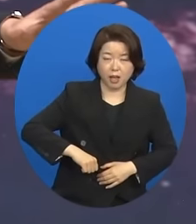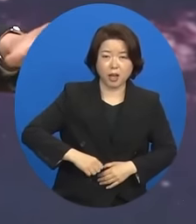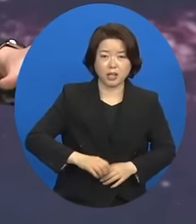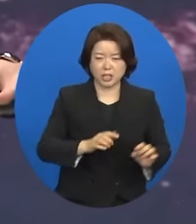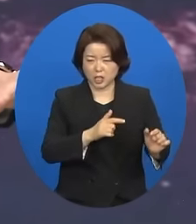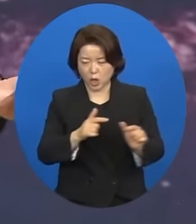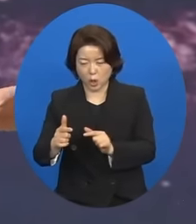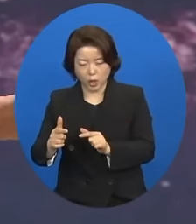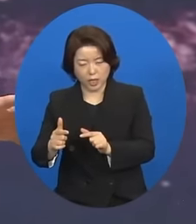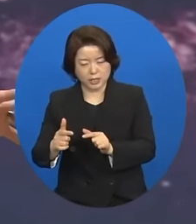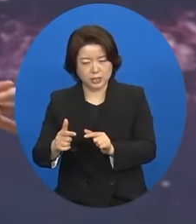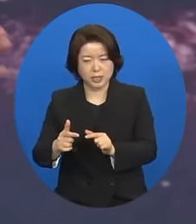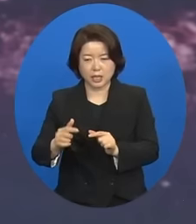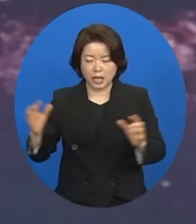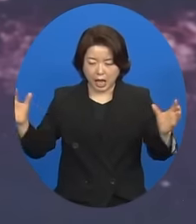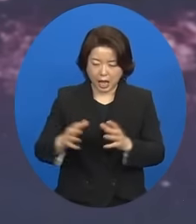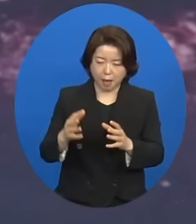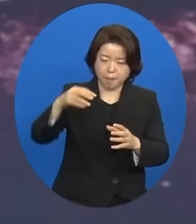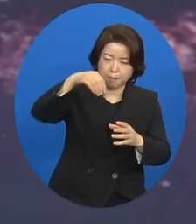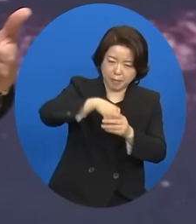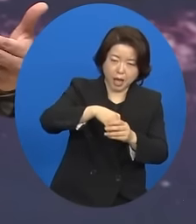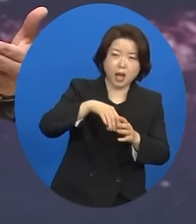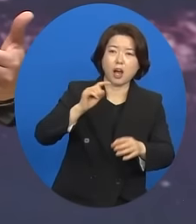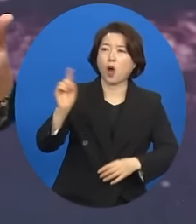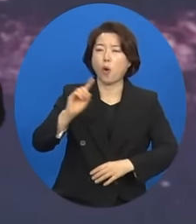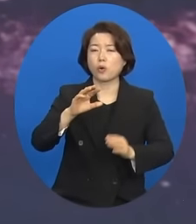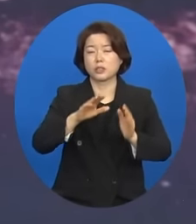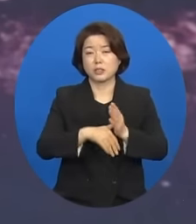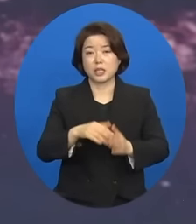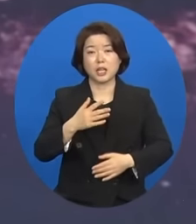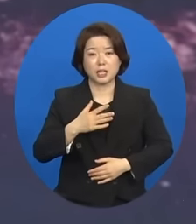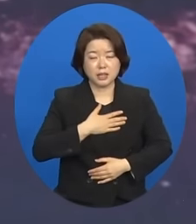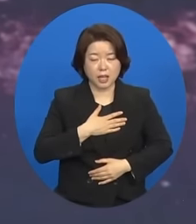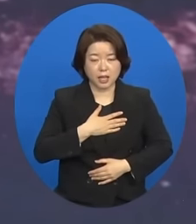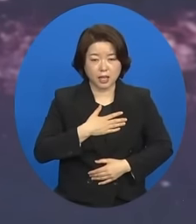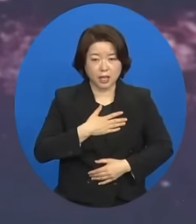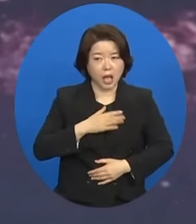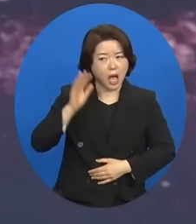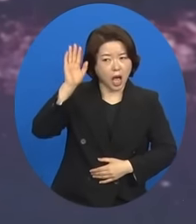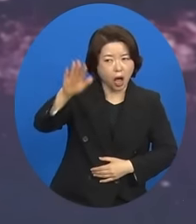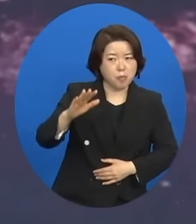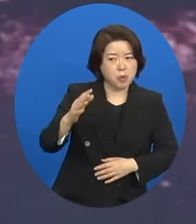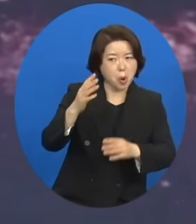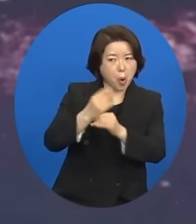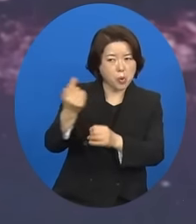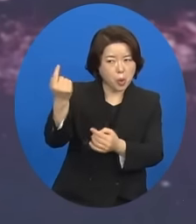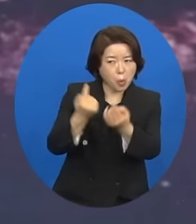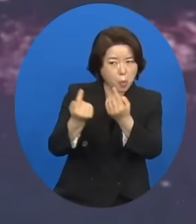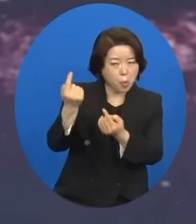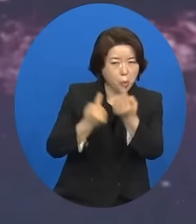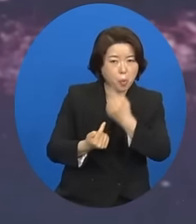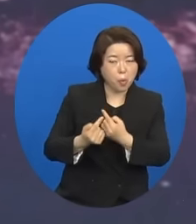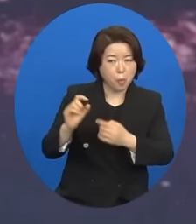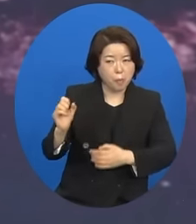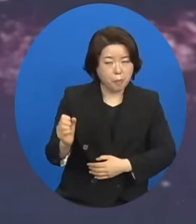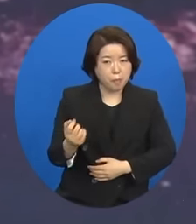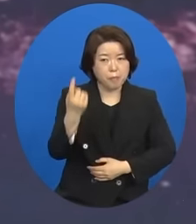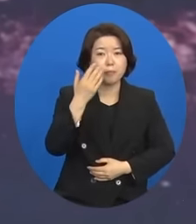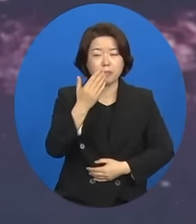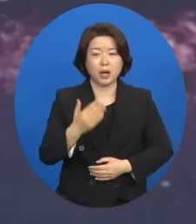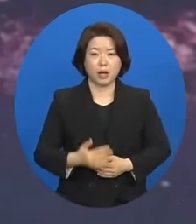이 모든 것들이 어우러져서 어느 때에 우리 삶에 밀려오는 것일 수 있다는 것을 말씀하는